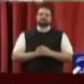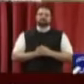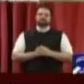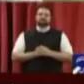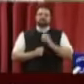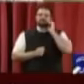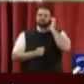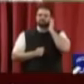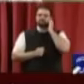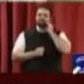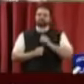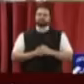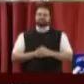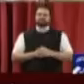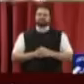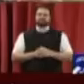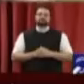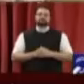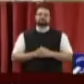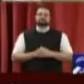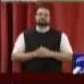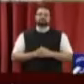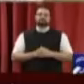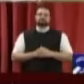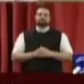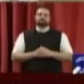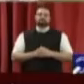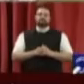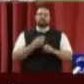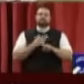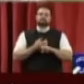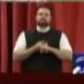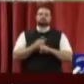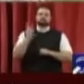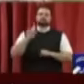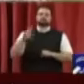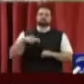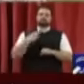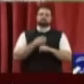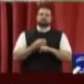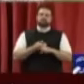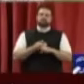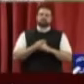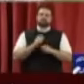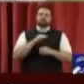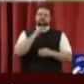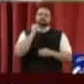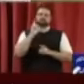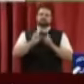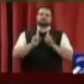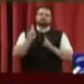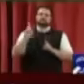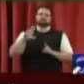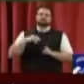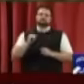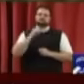Da. A! prostul nu e prost destul, dacă nu e și foodul? Da. E